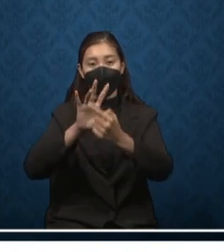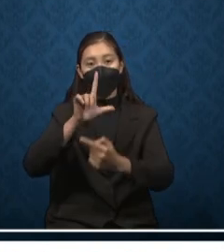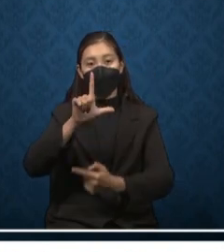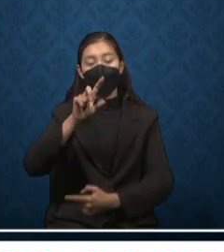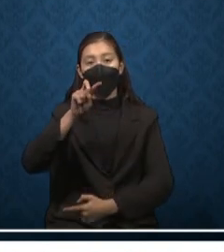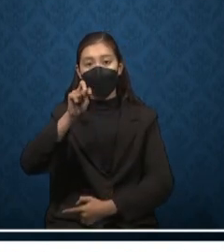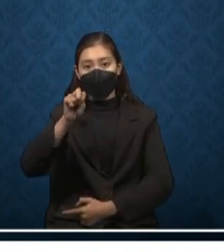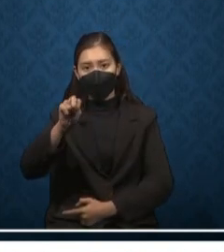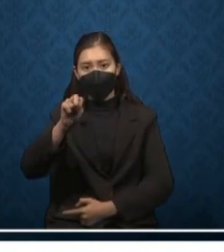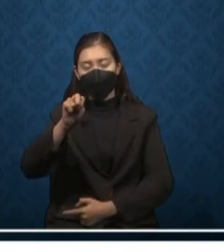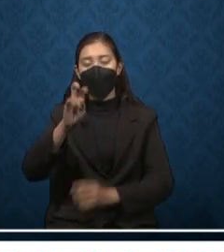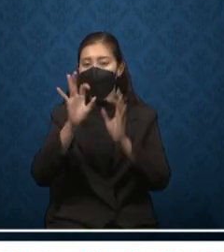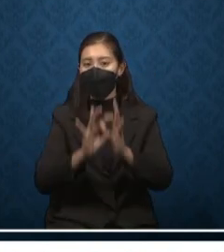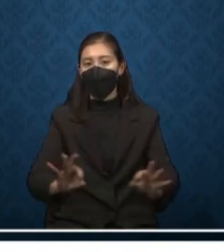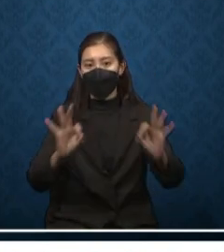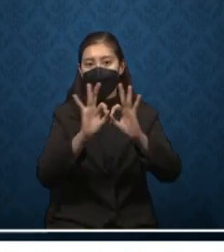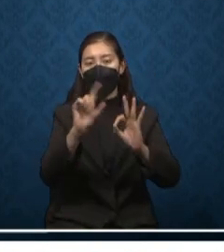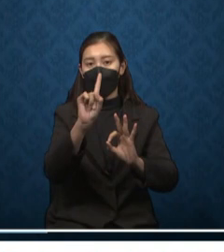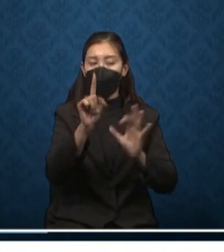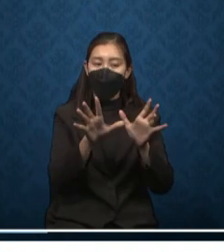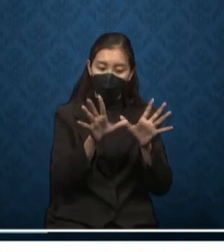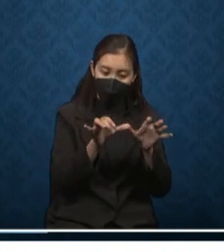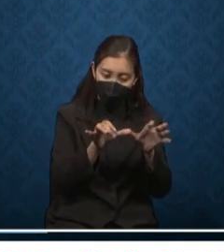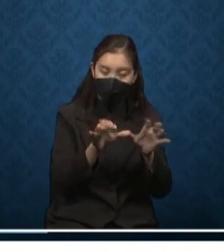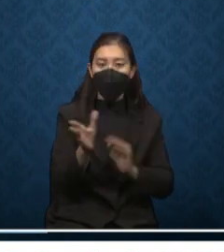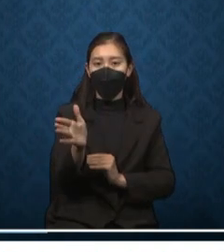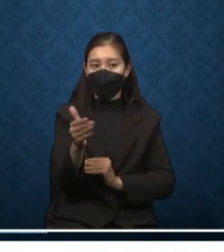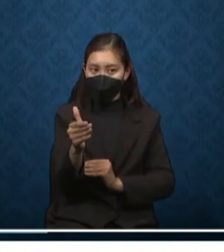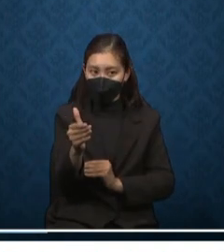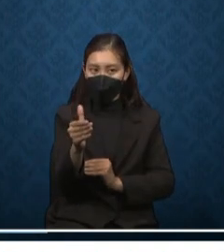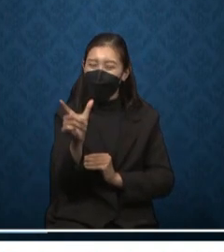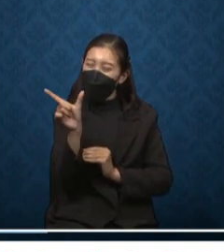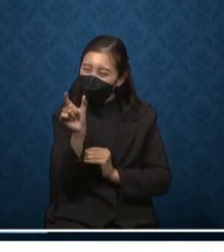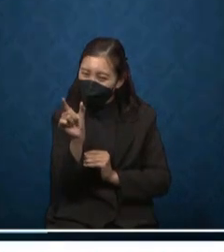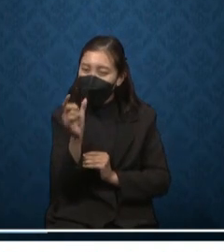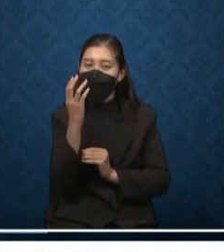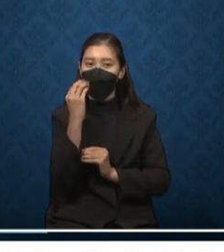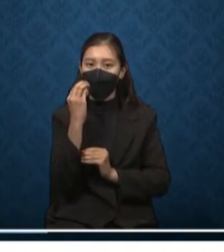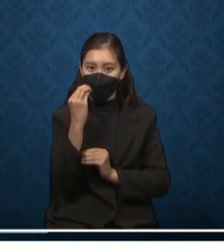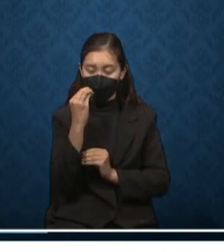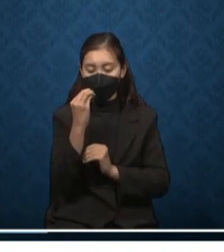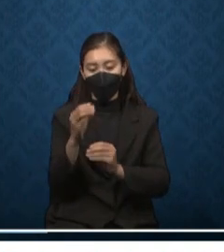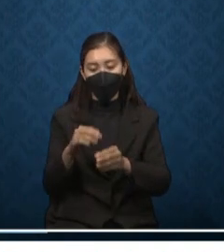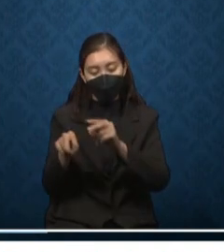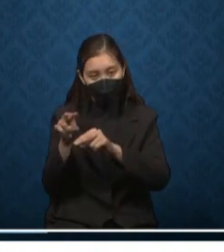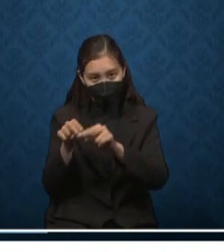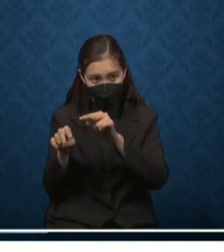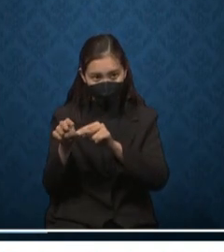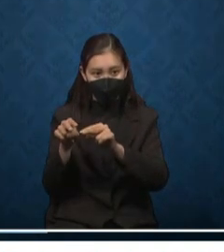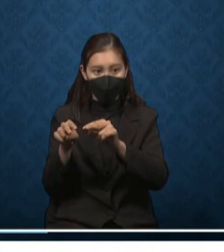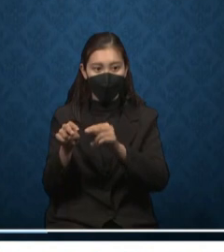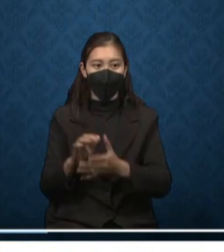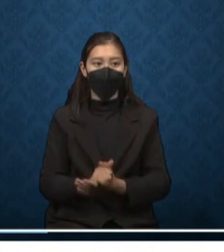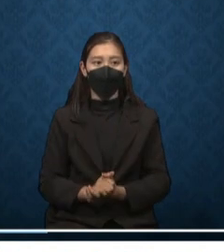ที่อนุบาลสัตว์น้ำขนาดเล็กภาพถัดไปเลยครับและนั่นทำให้สามารถที่เรามีอุตสาหกรรมประมงที่มีขนา